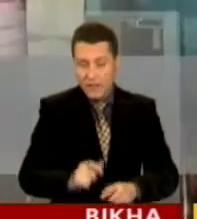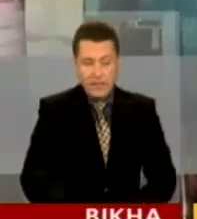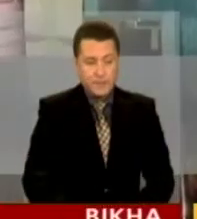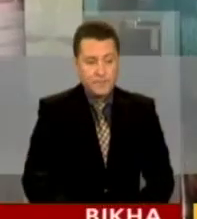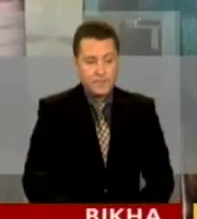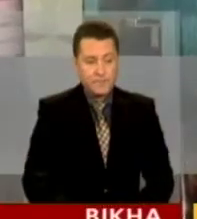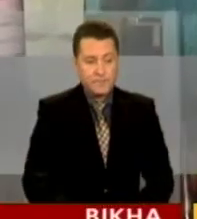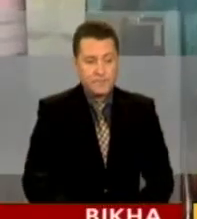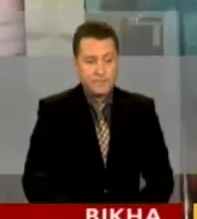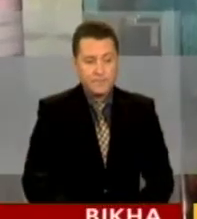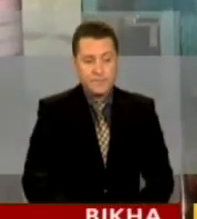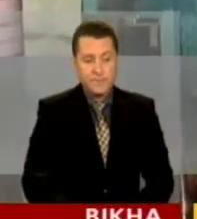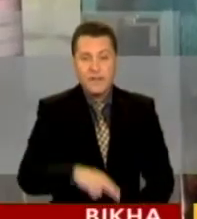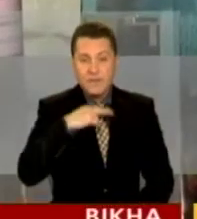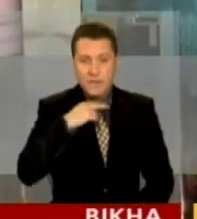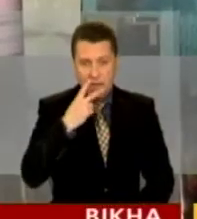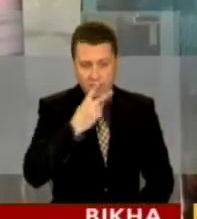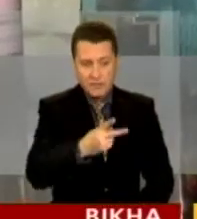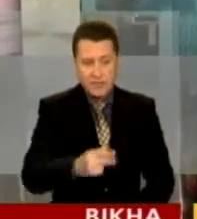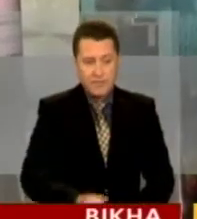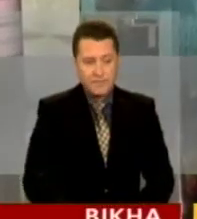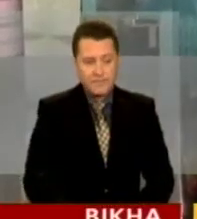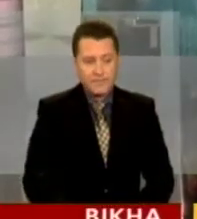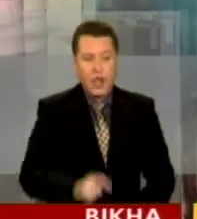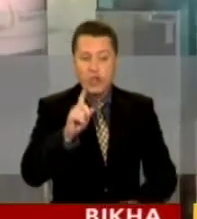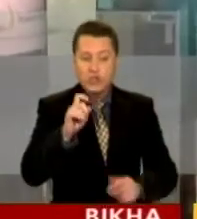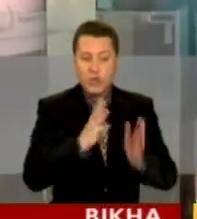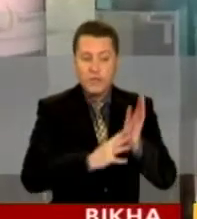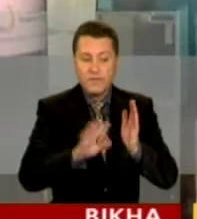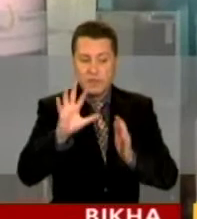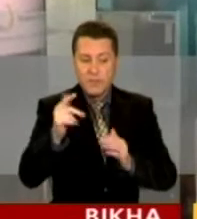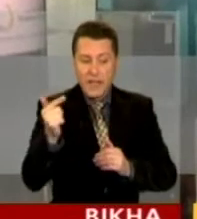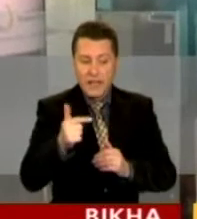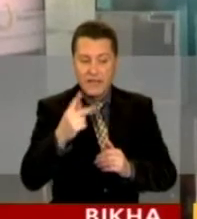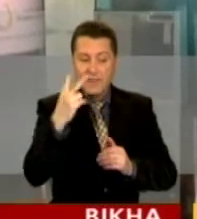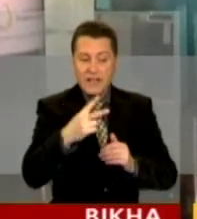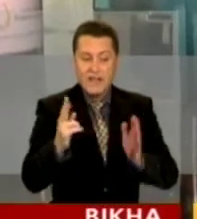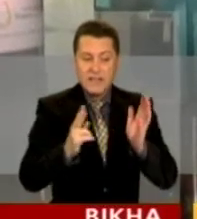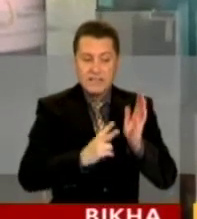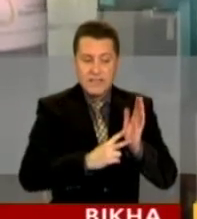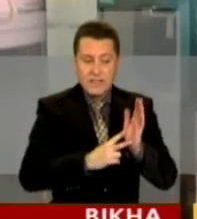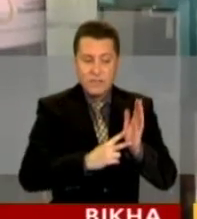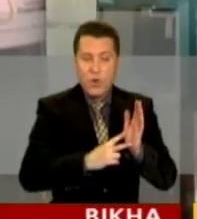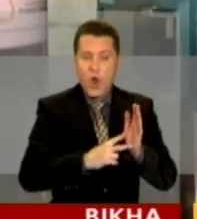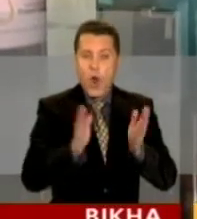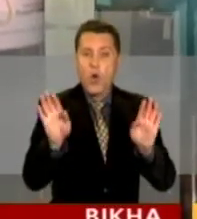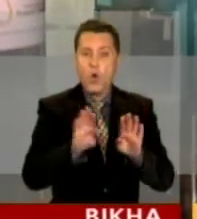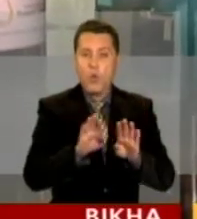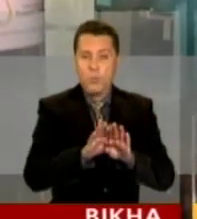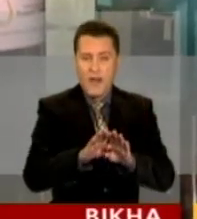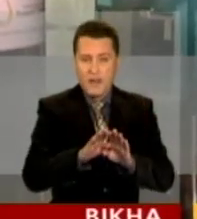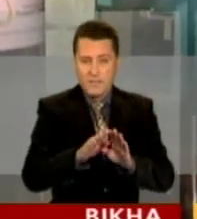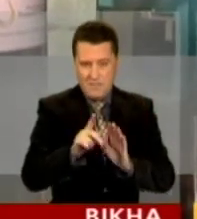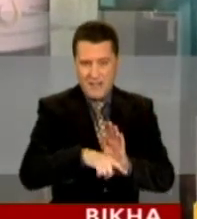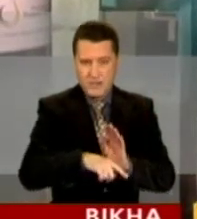Ну давайте 200. Самий дешевий 195 гривень. Уже 195. На 27-ї купе, да? Так, да, купе. Подешевле.